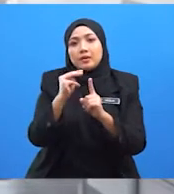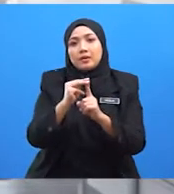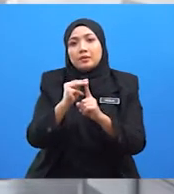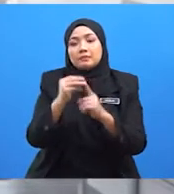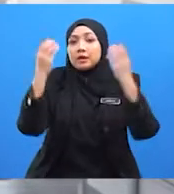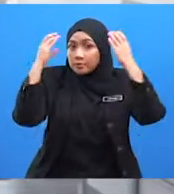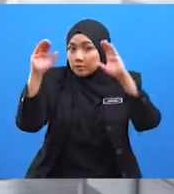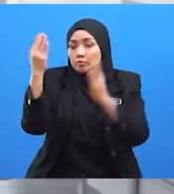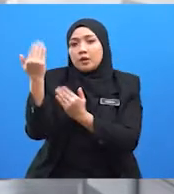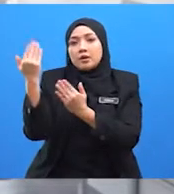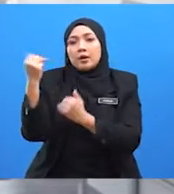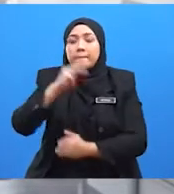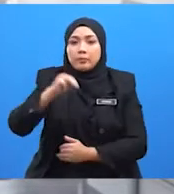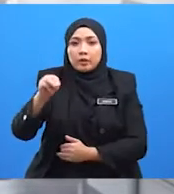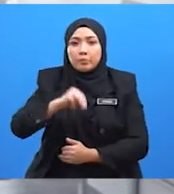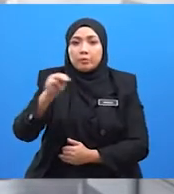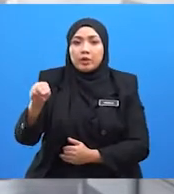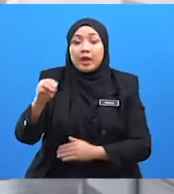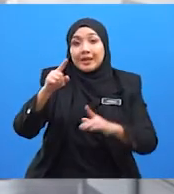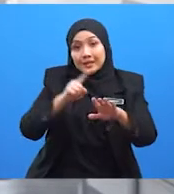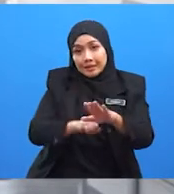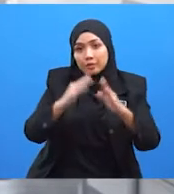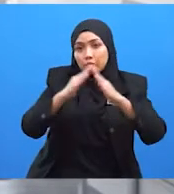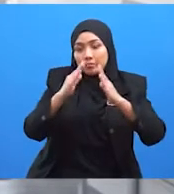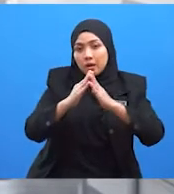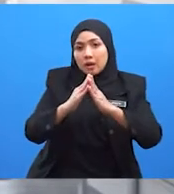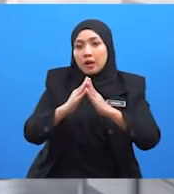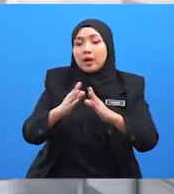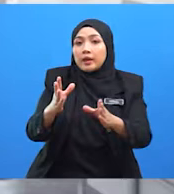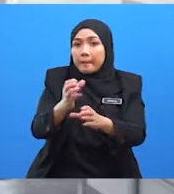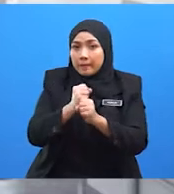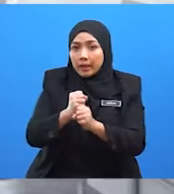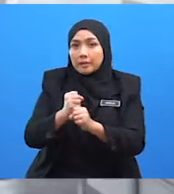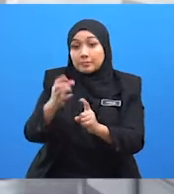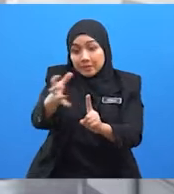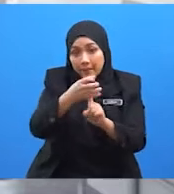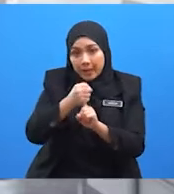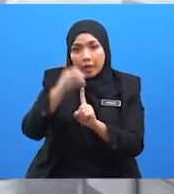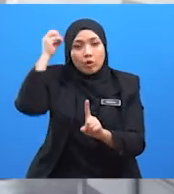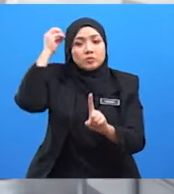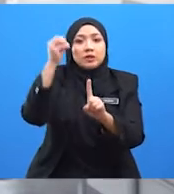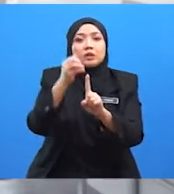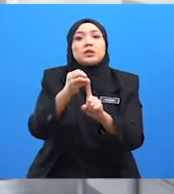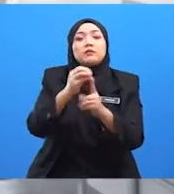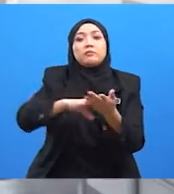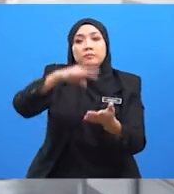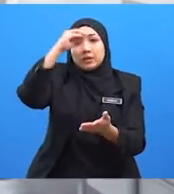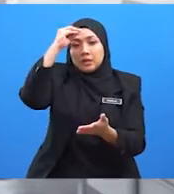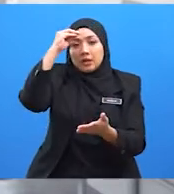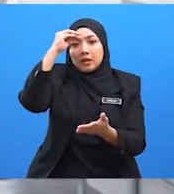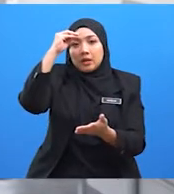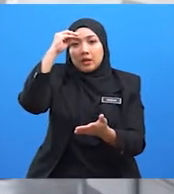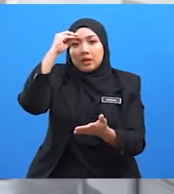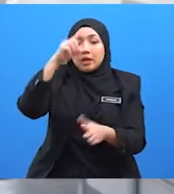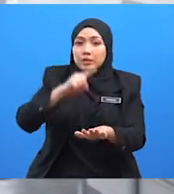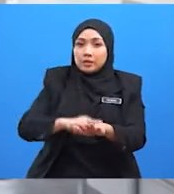Cikgu harap murid-murid di rumah dapat mencapai objektif pembelajaran kita pada hari ini.